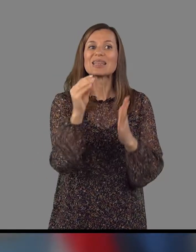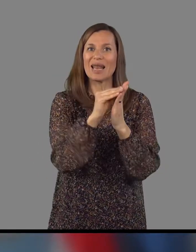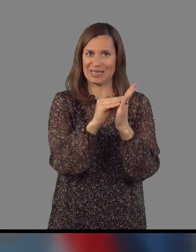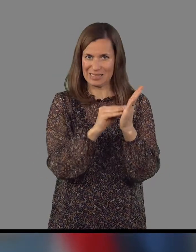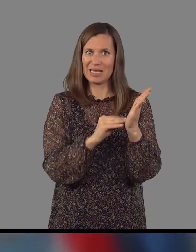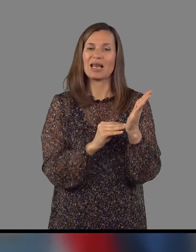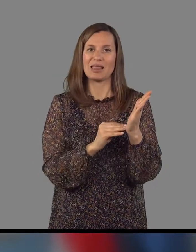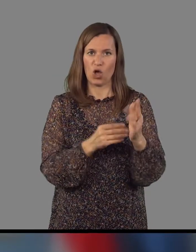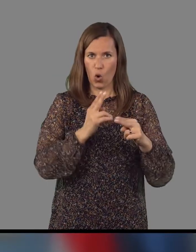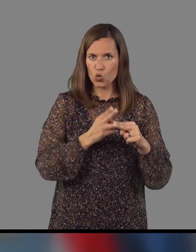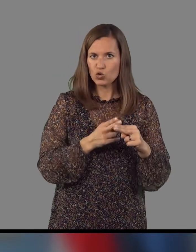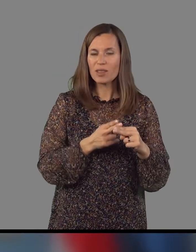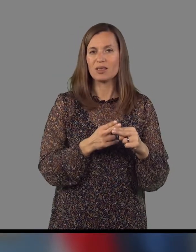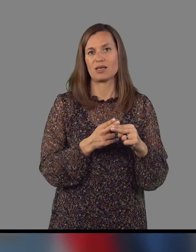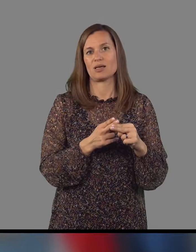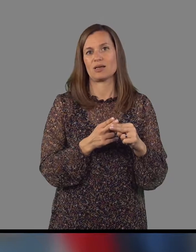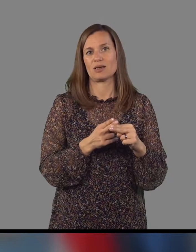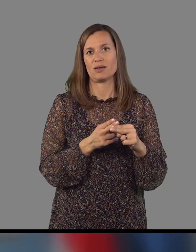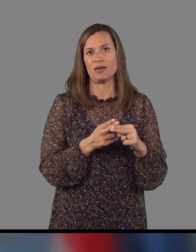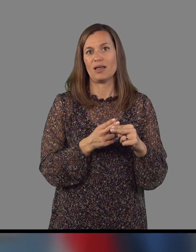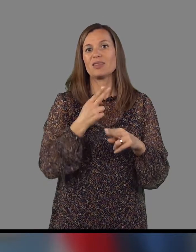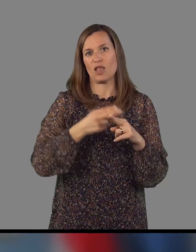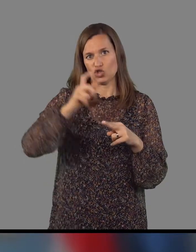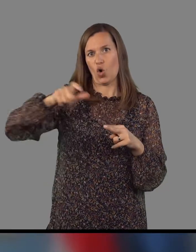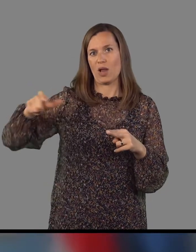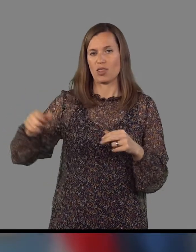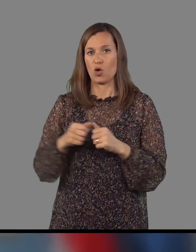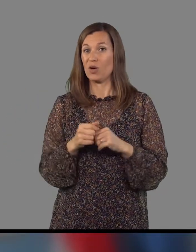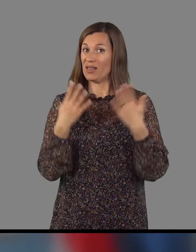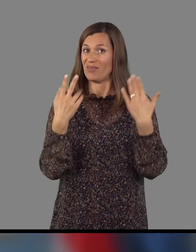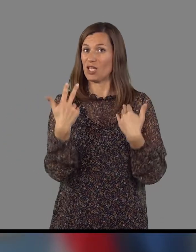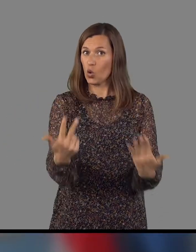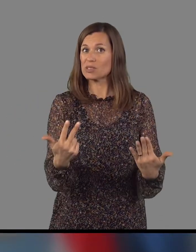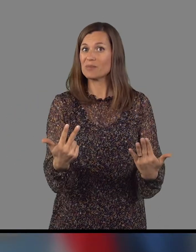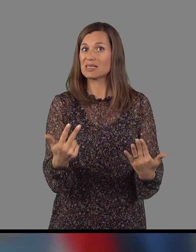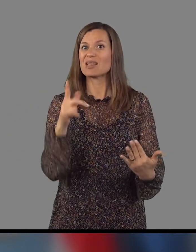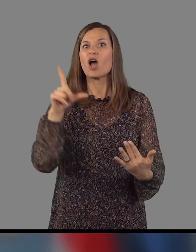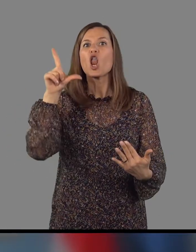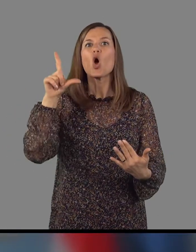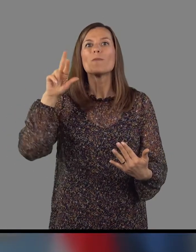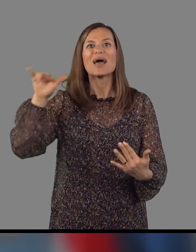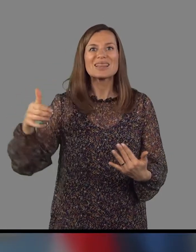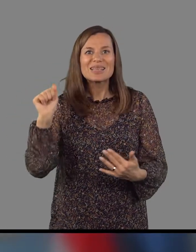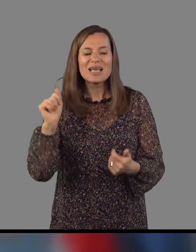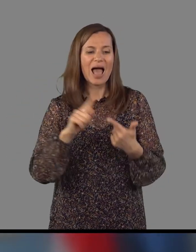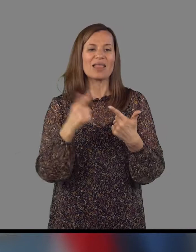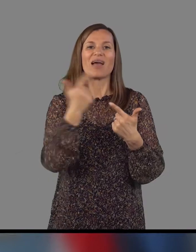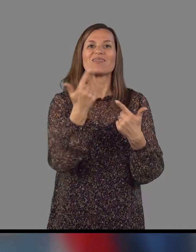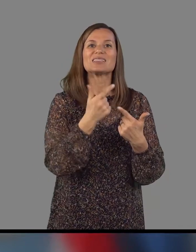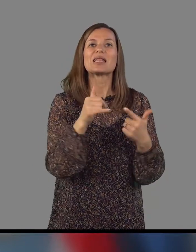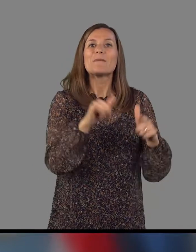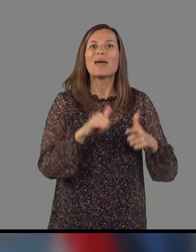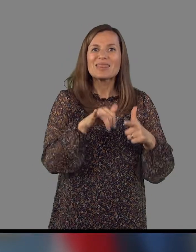124 registriranih okuženih državljanov, in sicer 89 v Lombardiji, 22